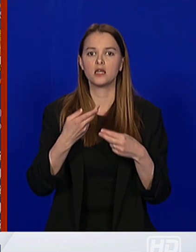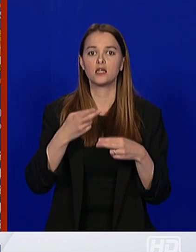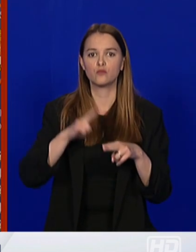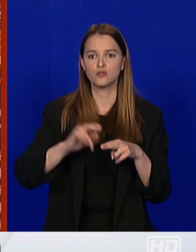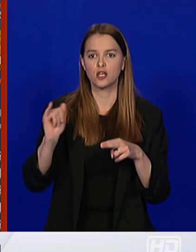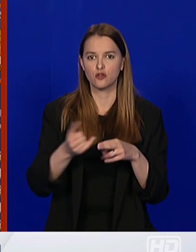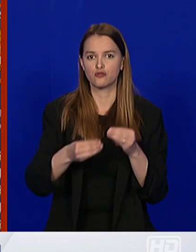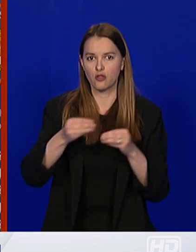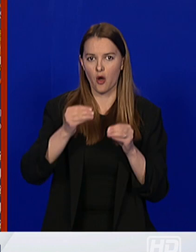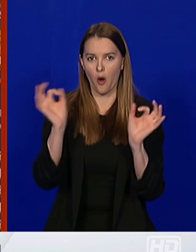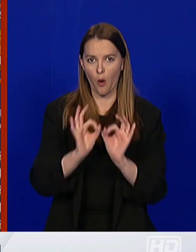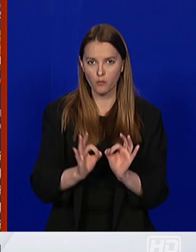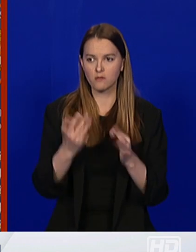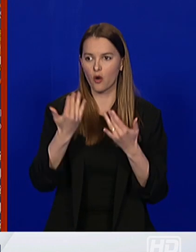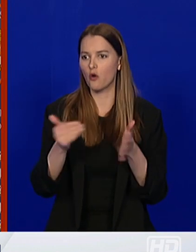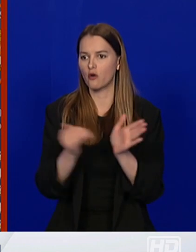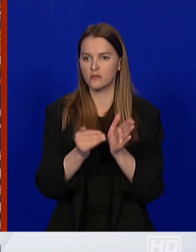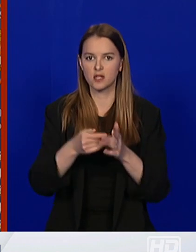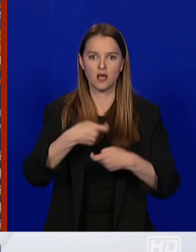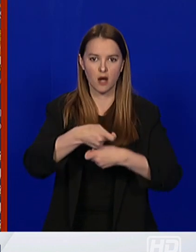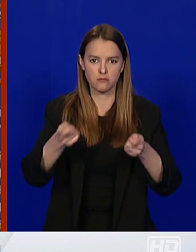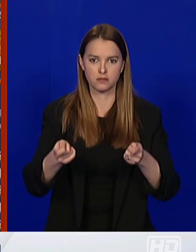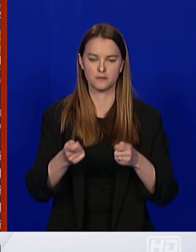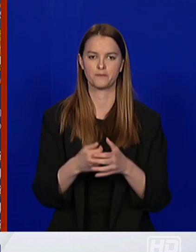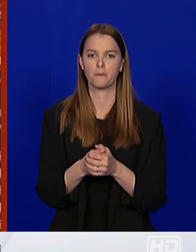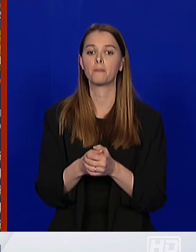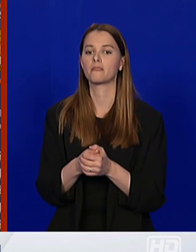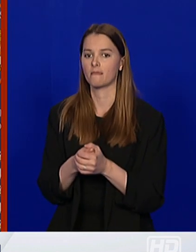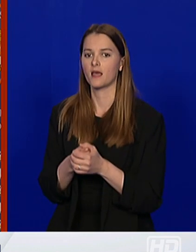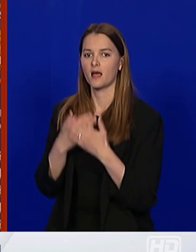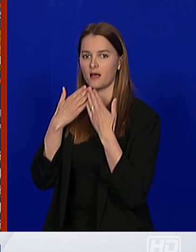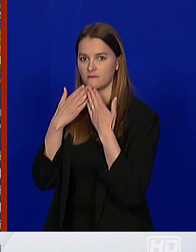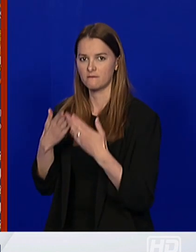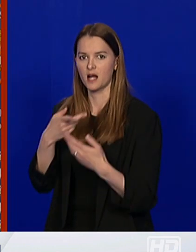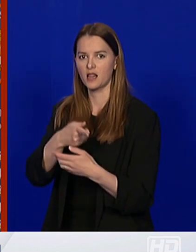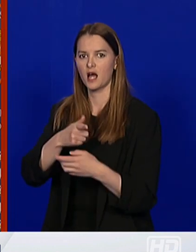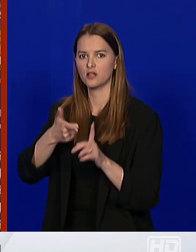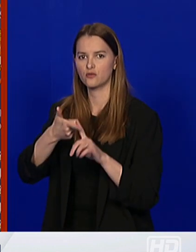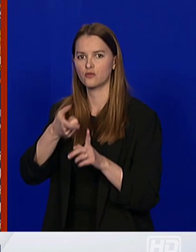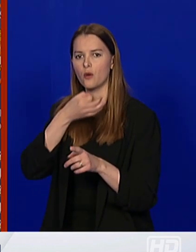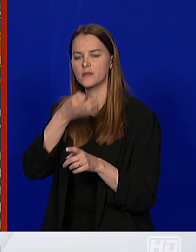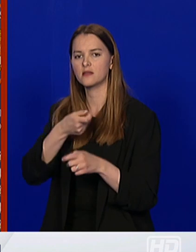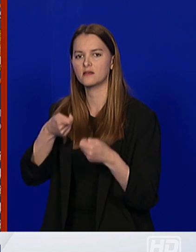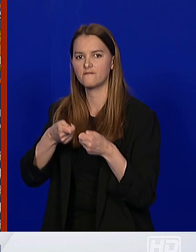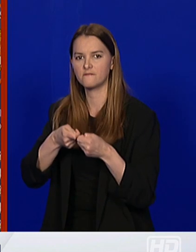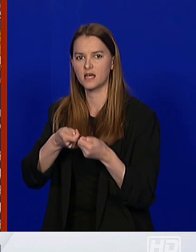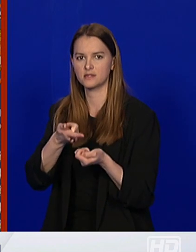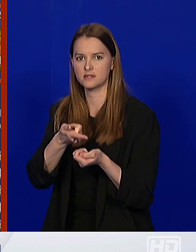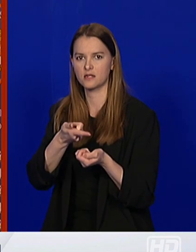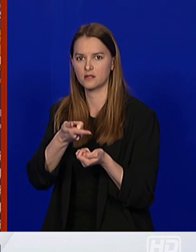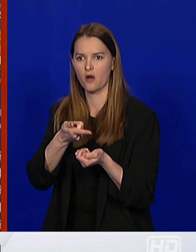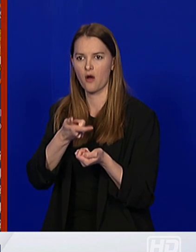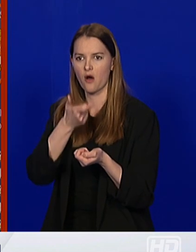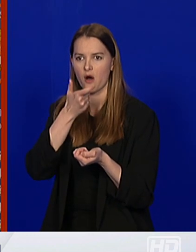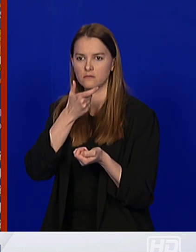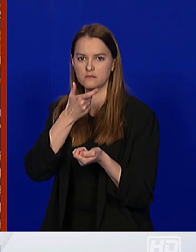distribuirati odgovarajuću količinu zaštitne opreme. Hvala vam lijepa. Drugo pitanje se odnose na skrb o ljudima koji imaju potvrđen koronavirus, a nalaze se kod